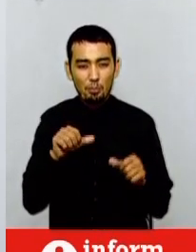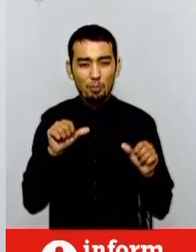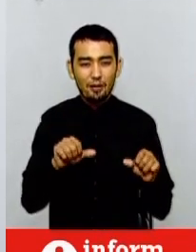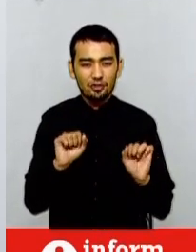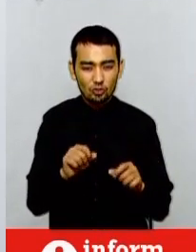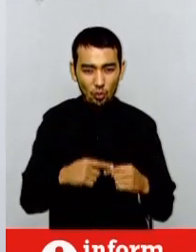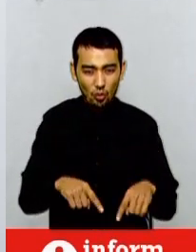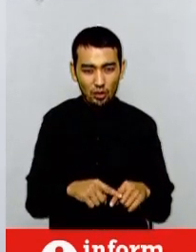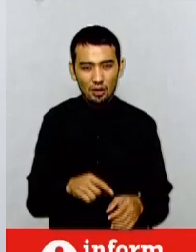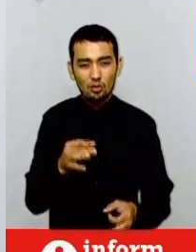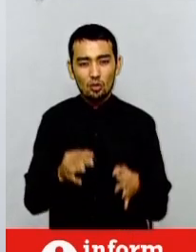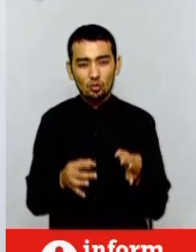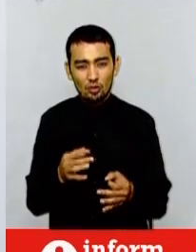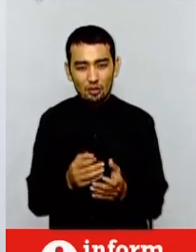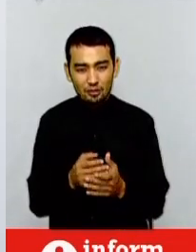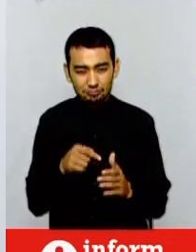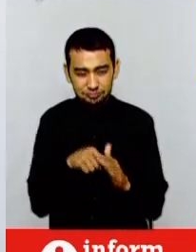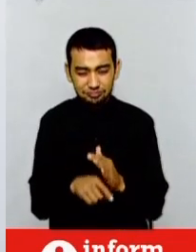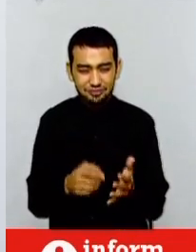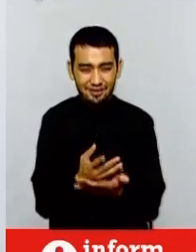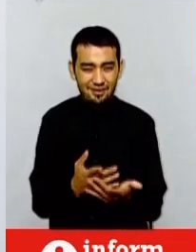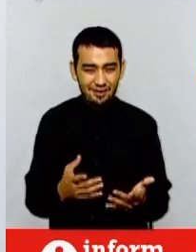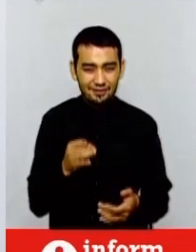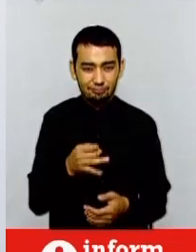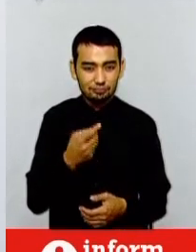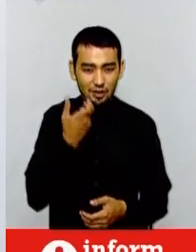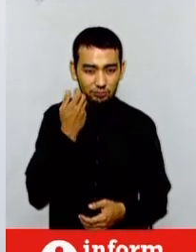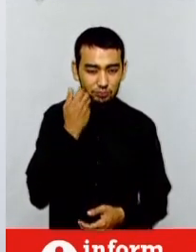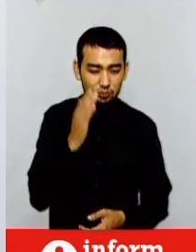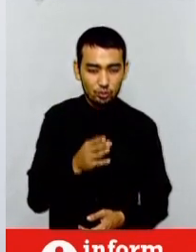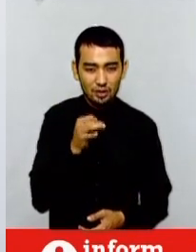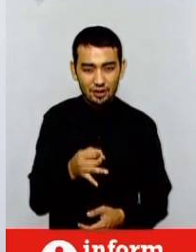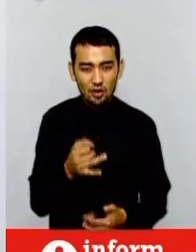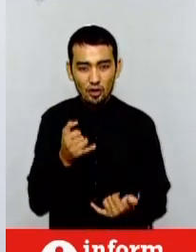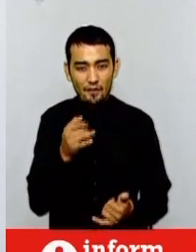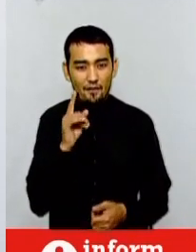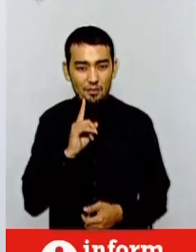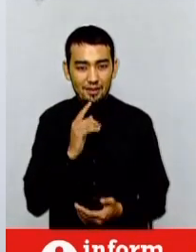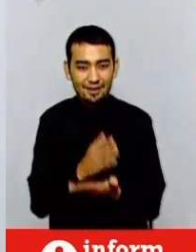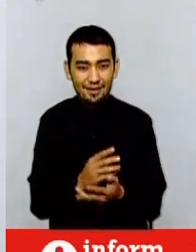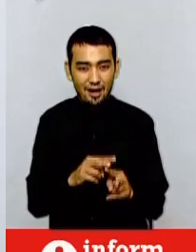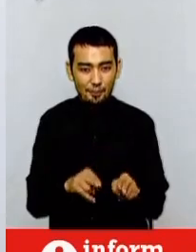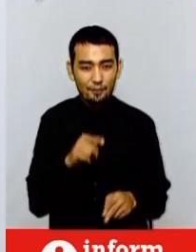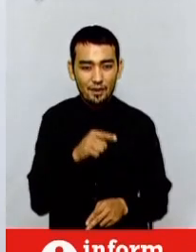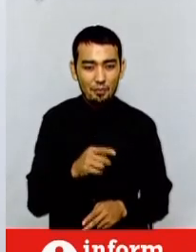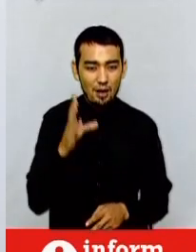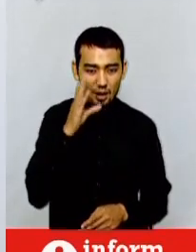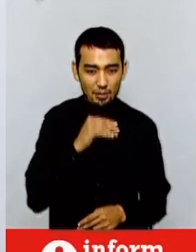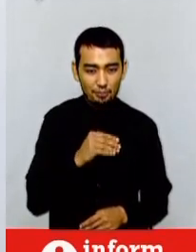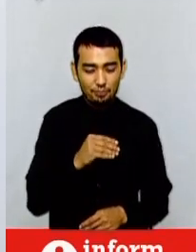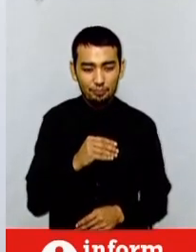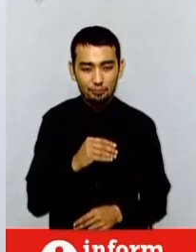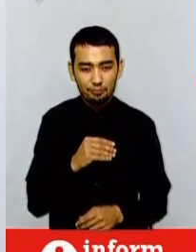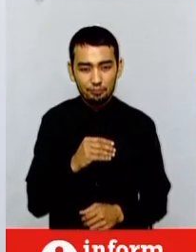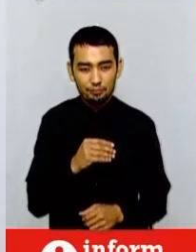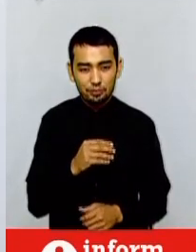органы, суды меньше не будет. Пока есть лазейка наличного обращения, там могут все равно